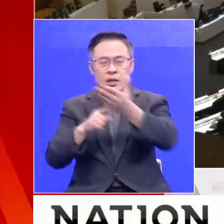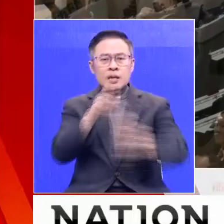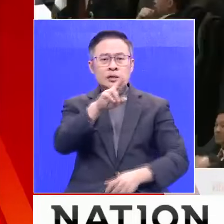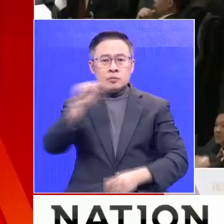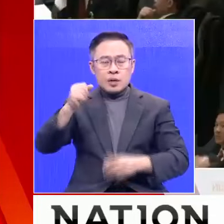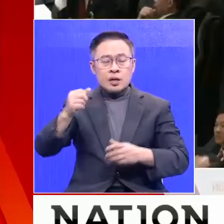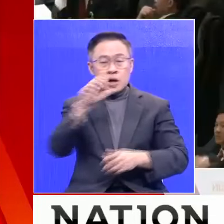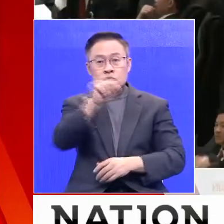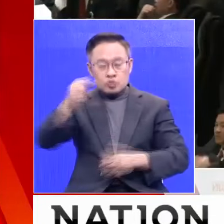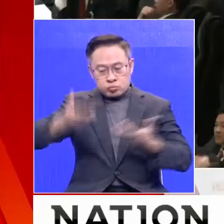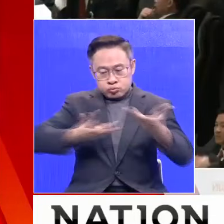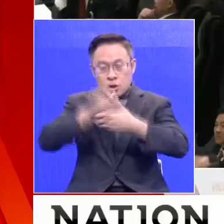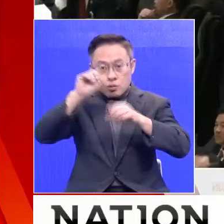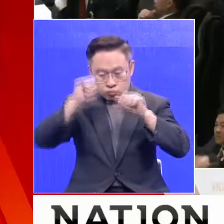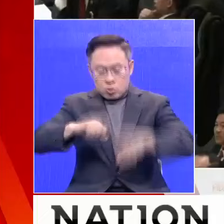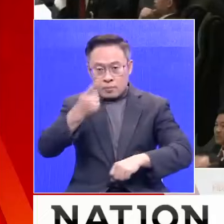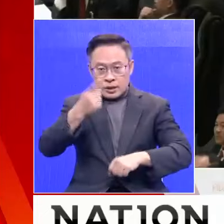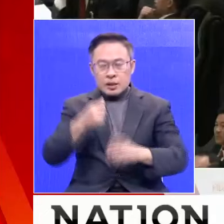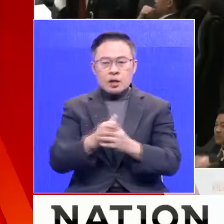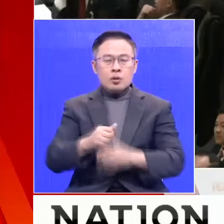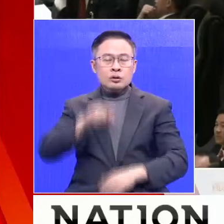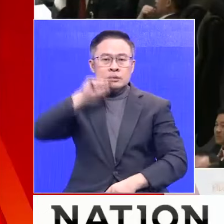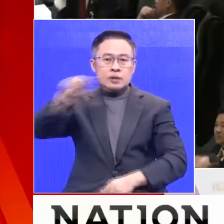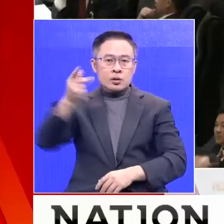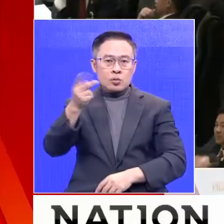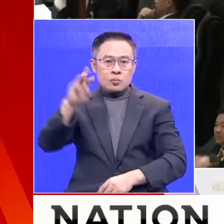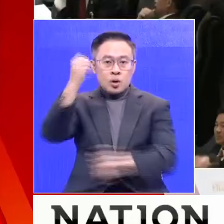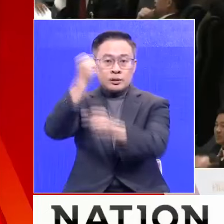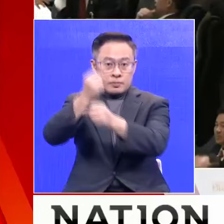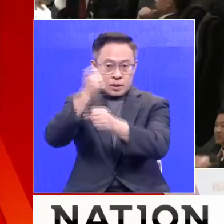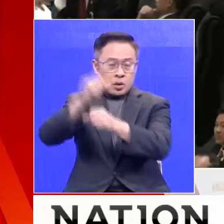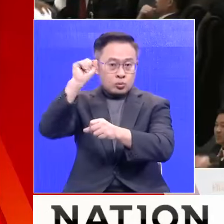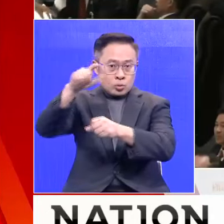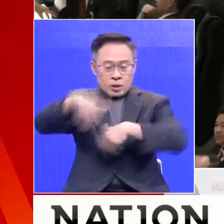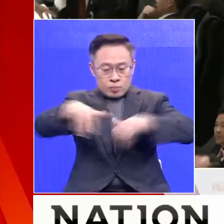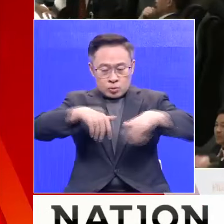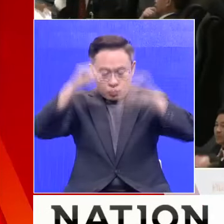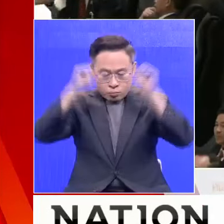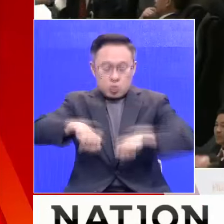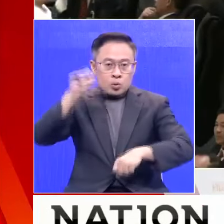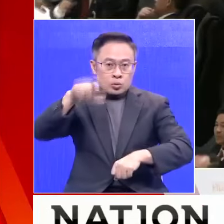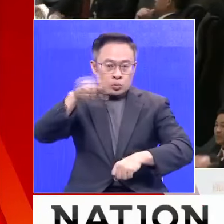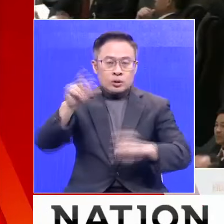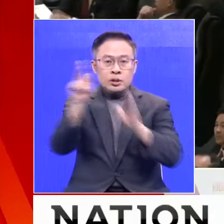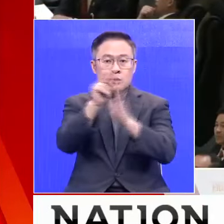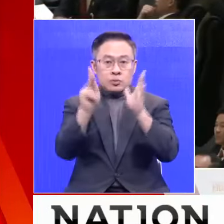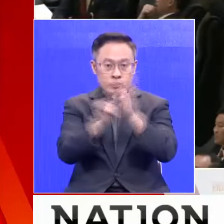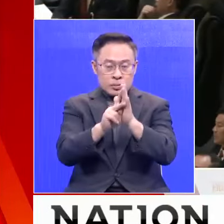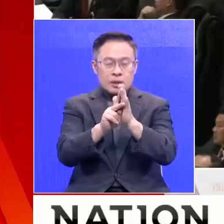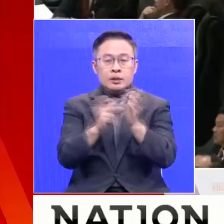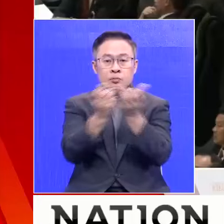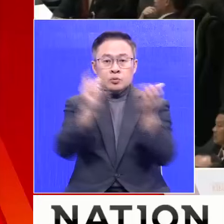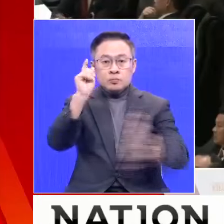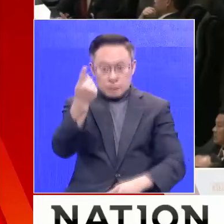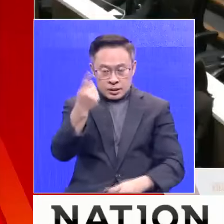แล้วก็แจ้งให้ครม.ดำเนินการออกเสียงประชามติสอบถามความเห็นของประชาชนต่อการจัดทำรัฐธรรมนูญฉบับใหม่